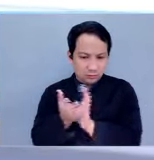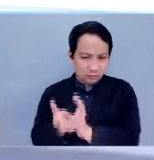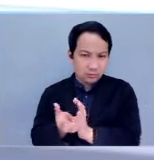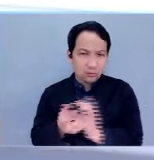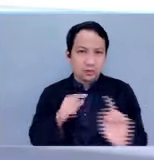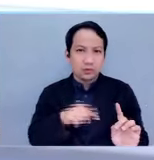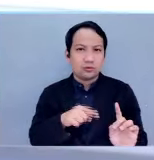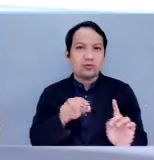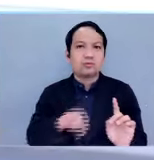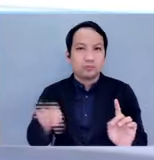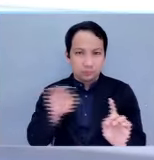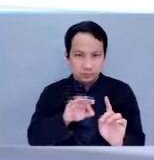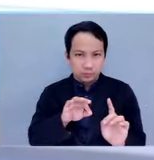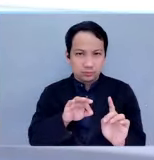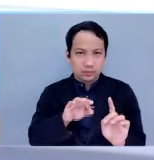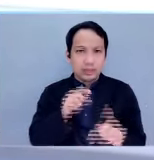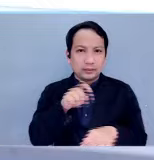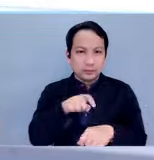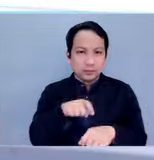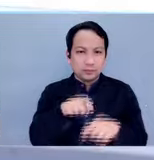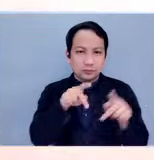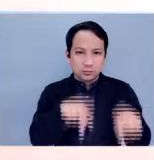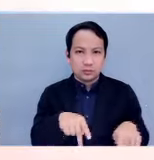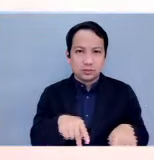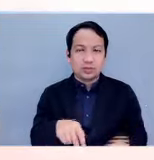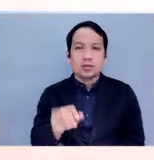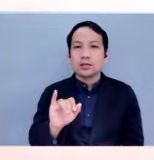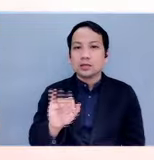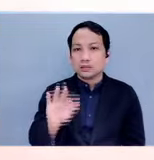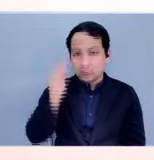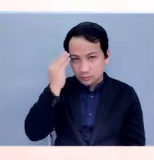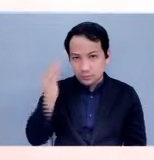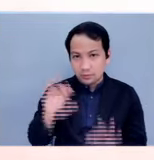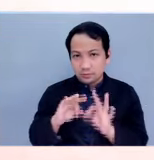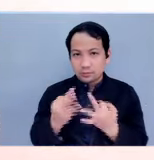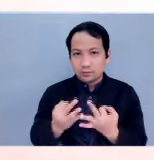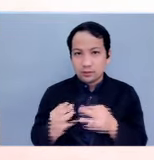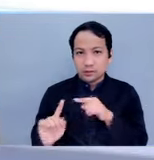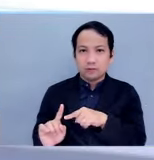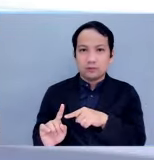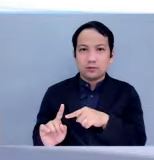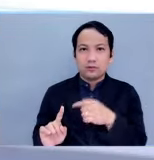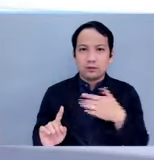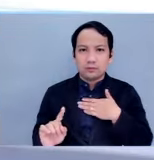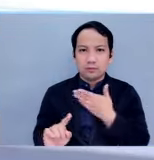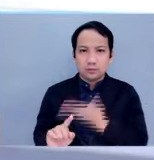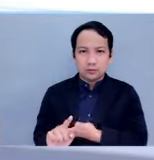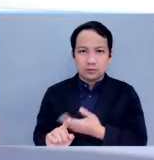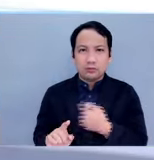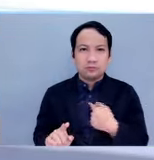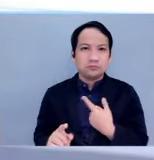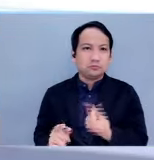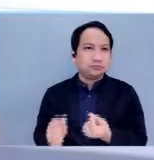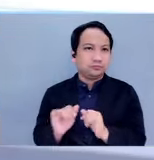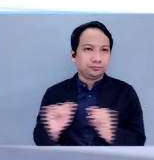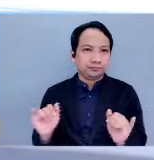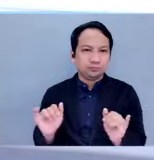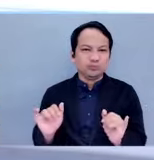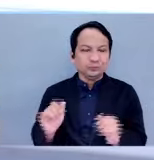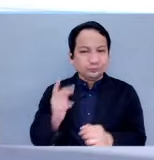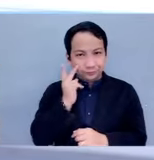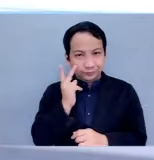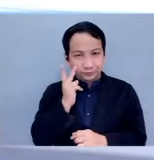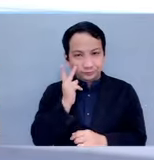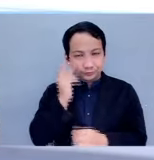kinakailangan nating puntahan ito. Minsan din naman, may mga pamilya na sinasabi yung anak ko kasi ganito eh. So, doon pa lang, matatriage mo